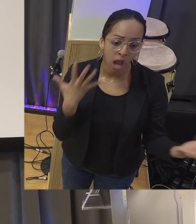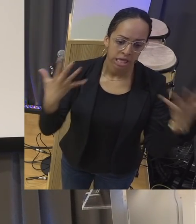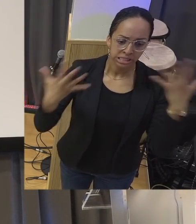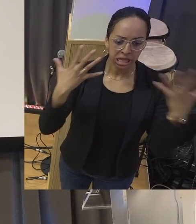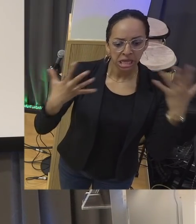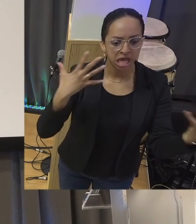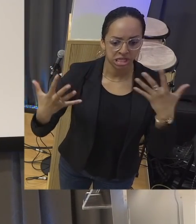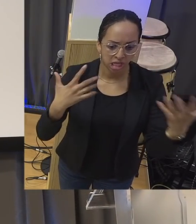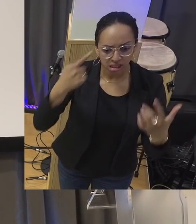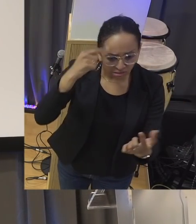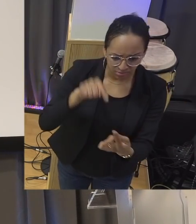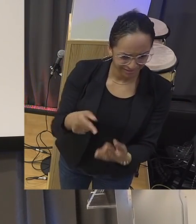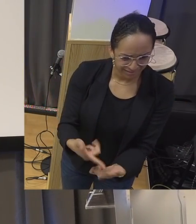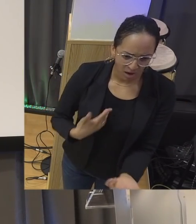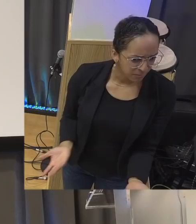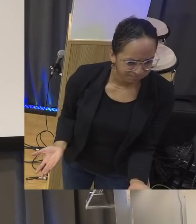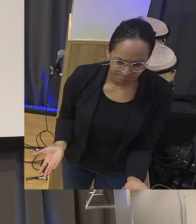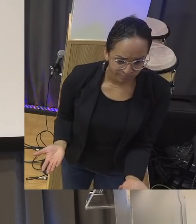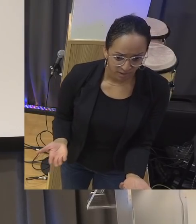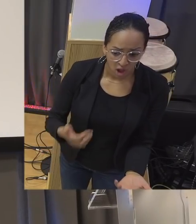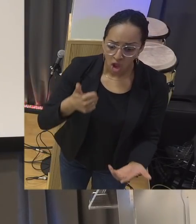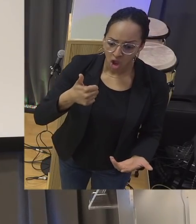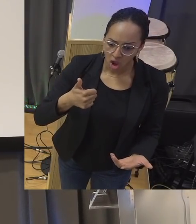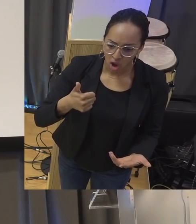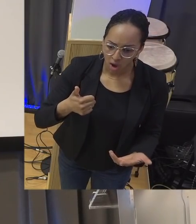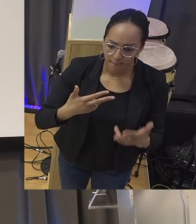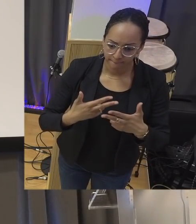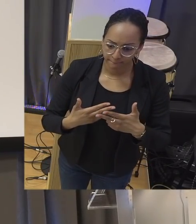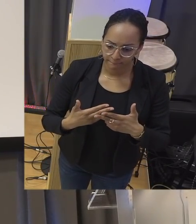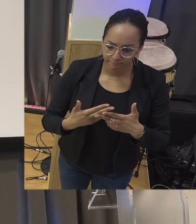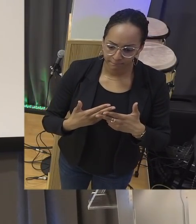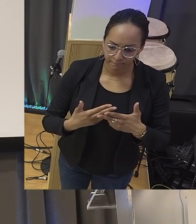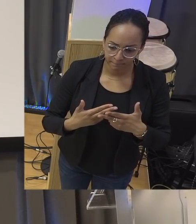aussi. Mais la seule paix qu'il peut y avoir entre moi et mon frère Feuge,